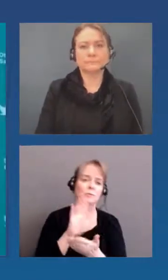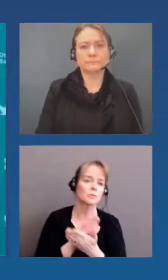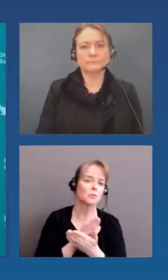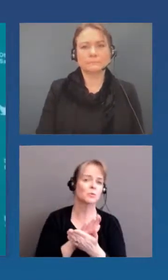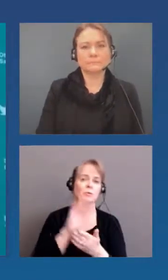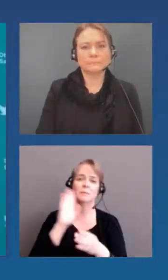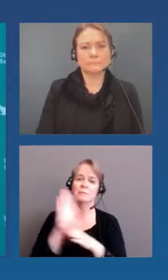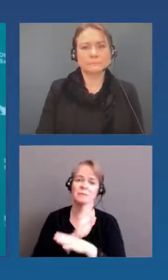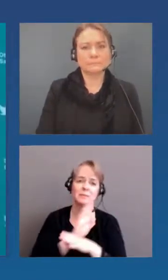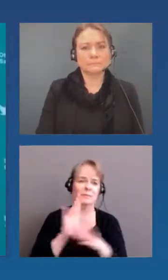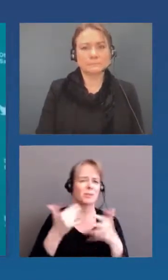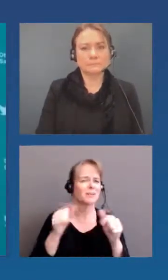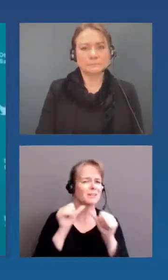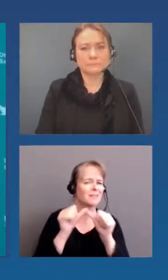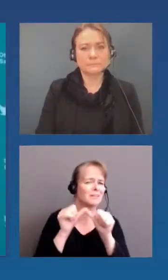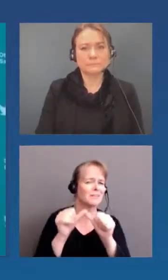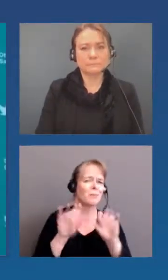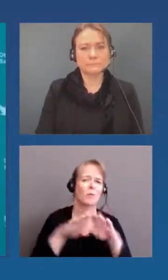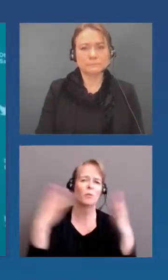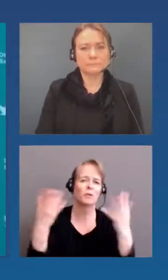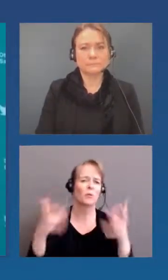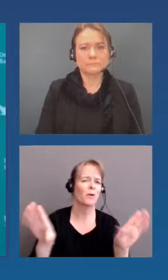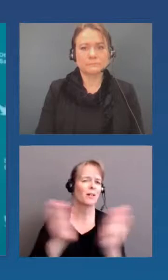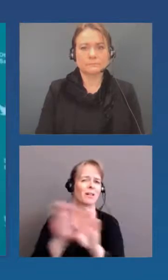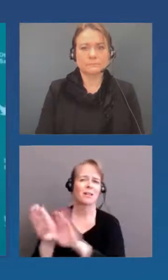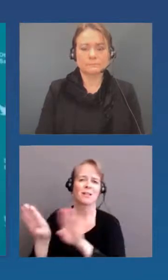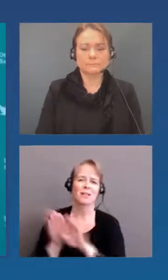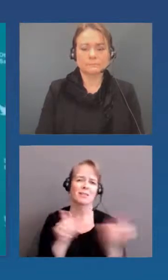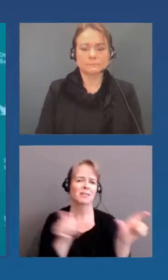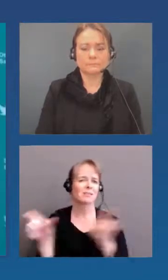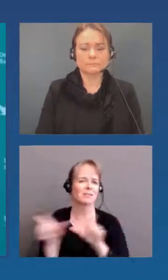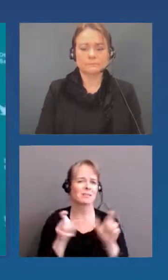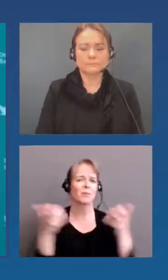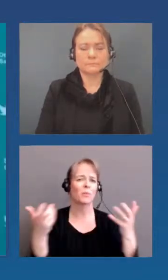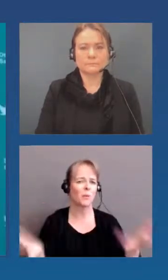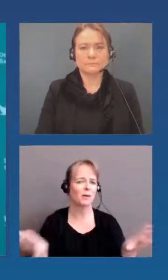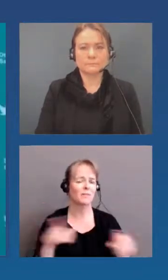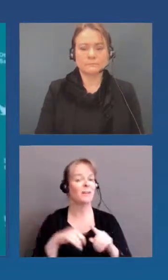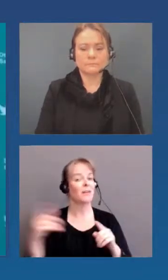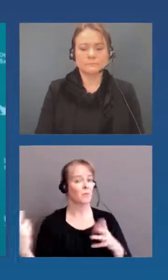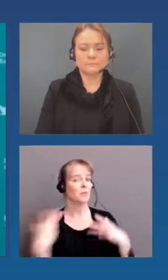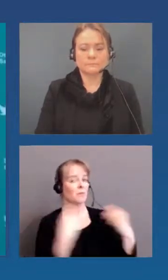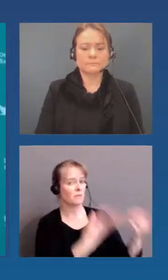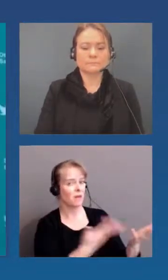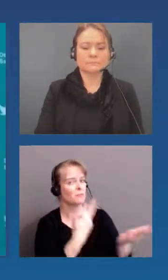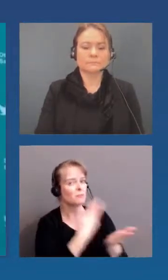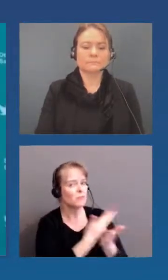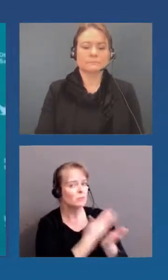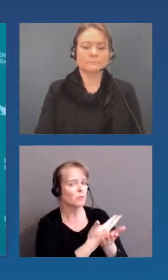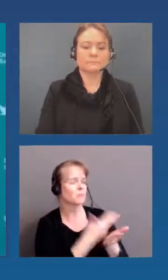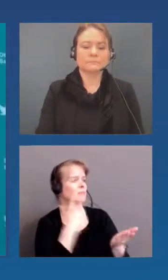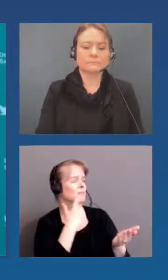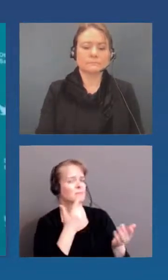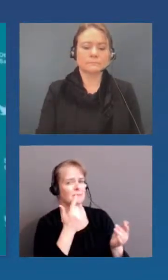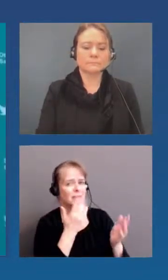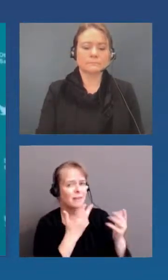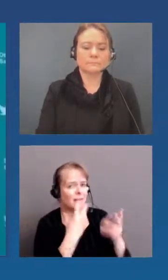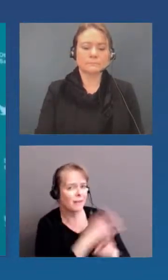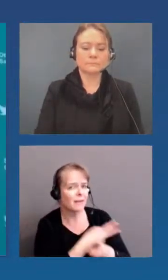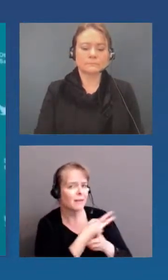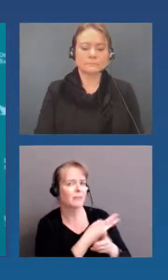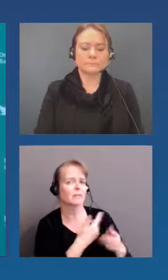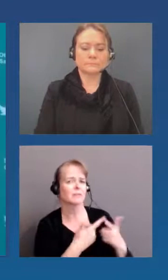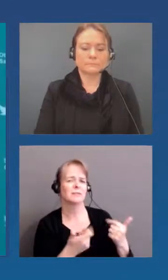They want to give you the best information, resources, and individualized care. And in return, I ask that you show